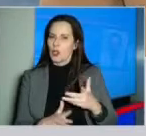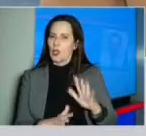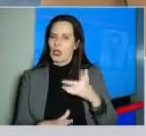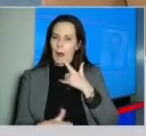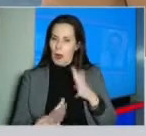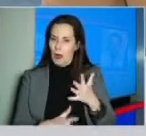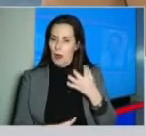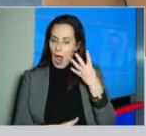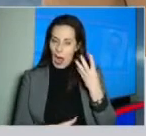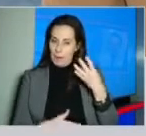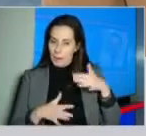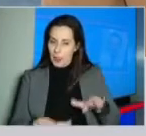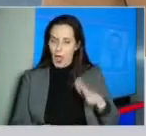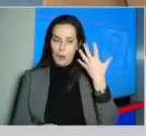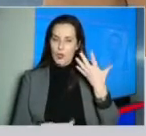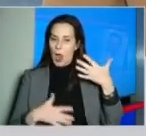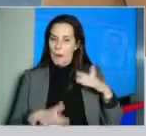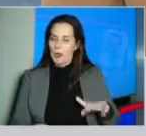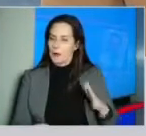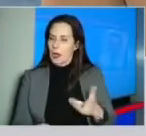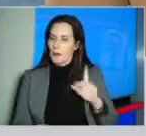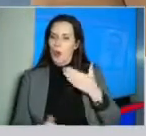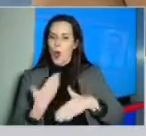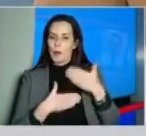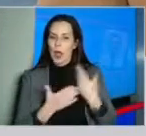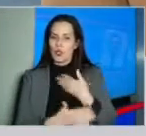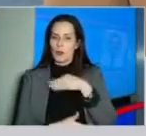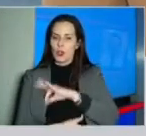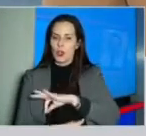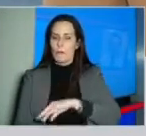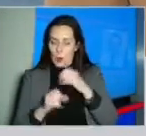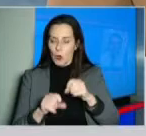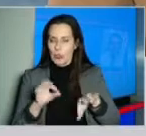שלו? הוא 4 מנדטים, 5 מנדטים, שהם בטוחים.